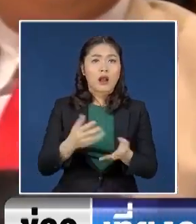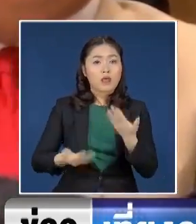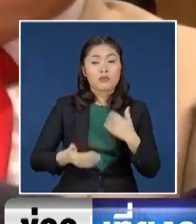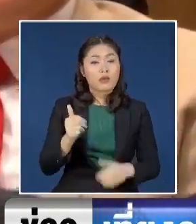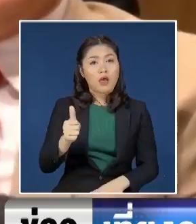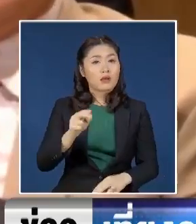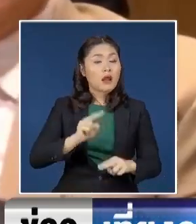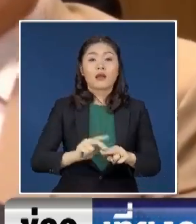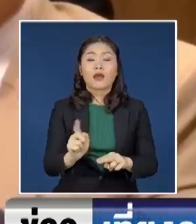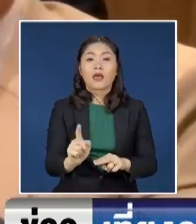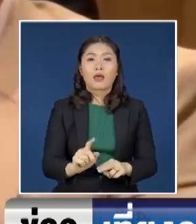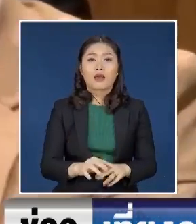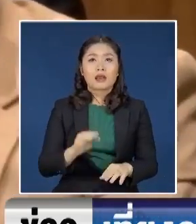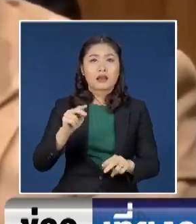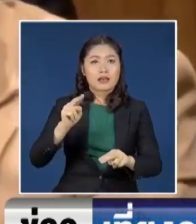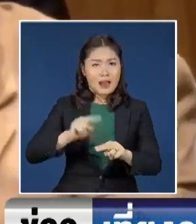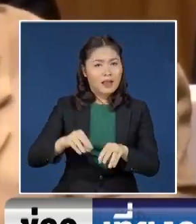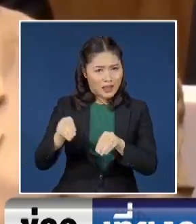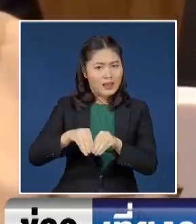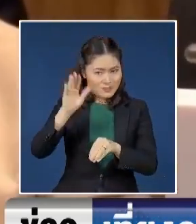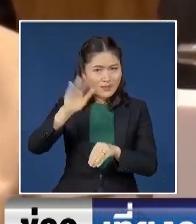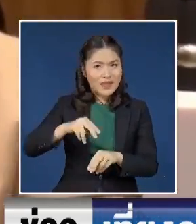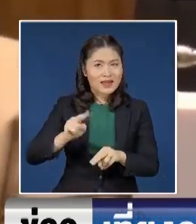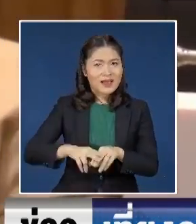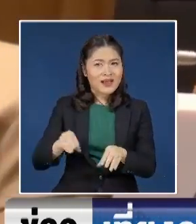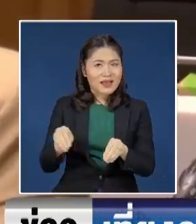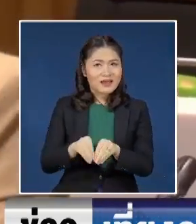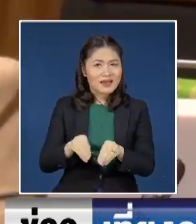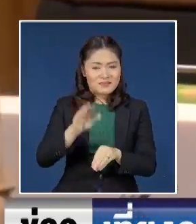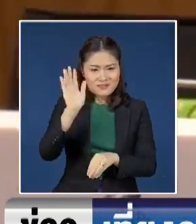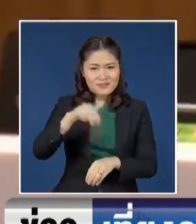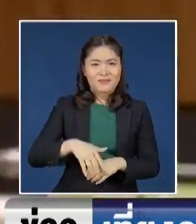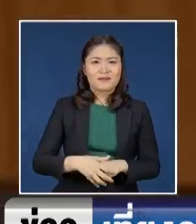ณจะนั่งไหนอ่ะมันนั่งใกล้ๆผมมาเลยมา